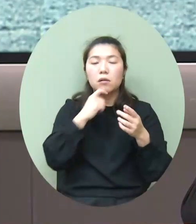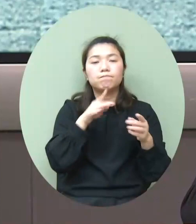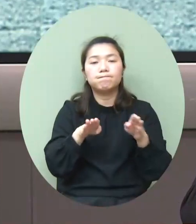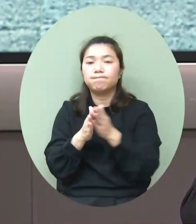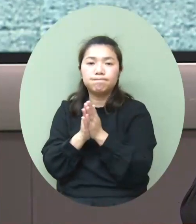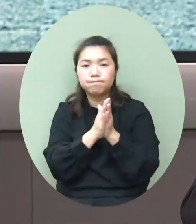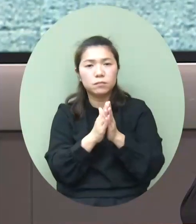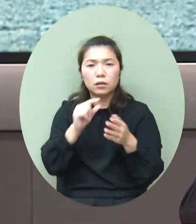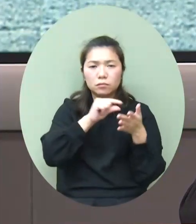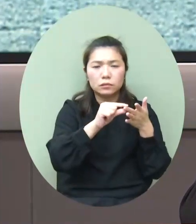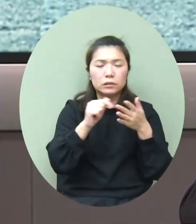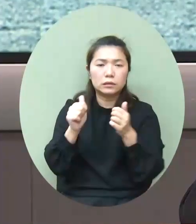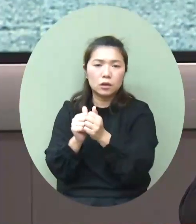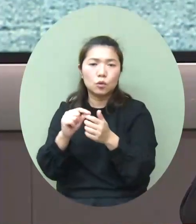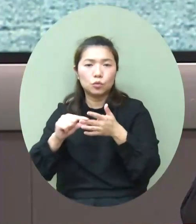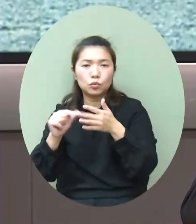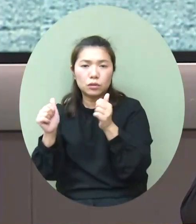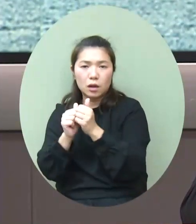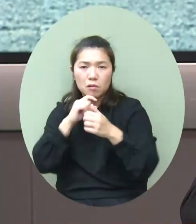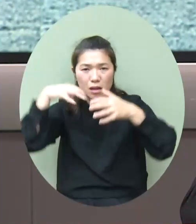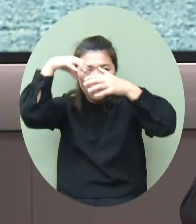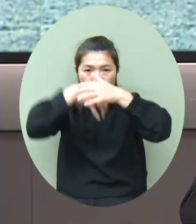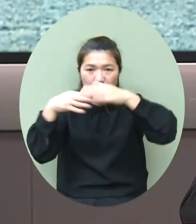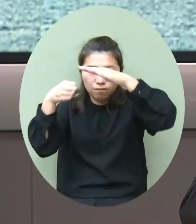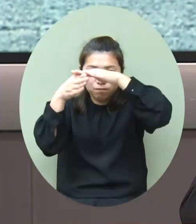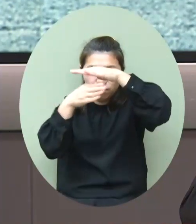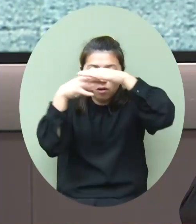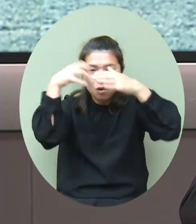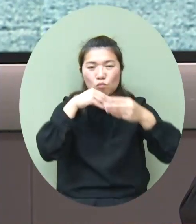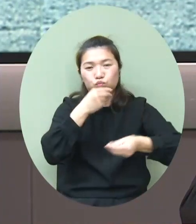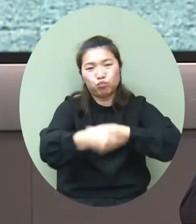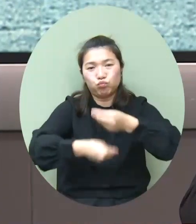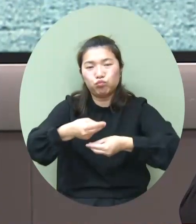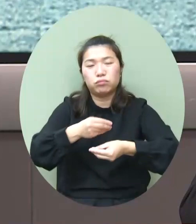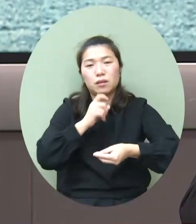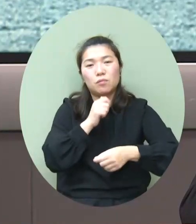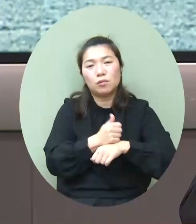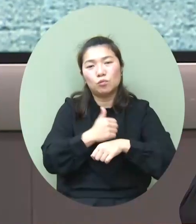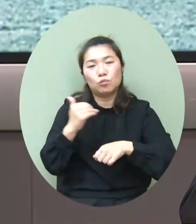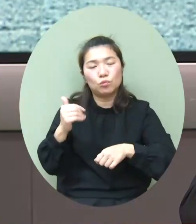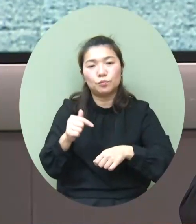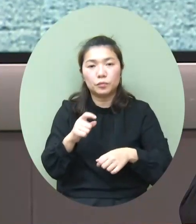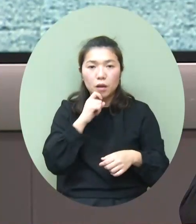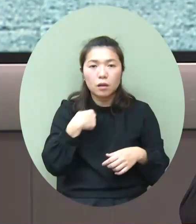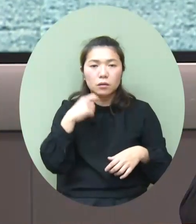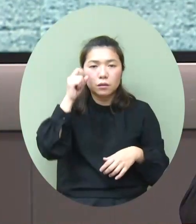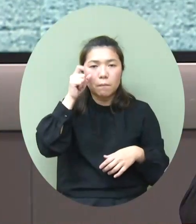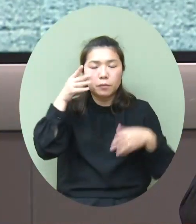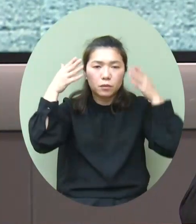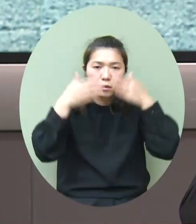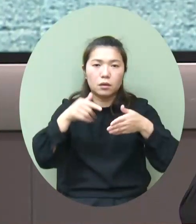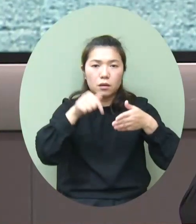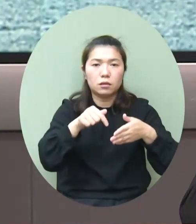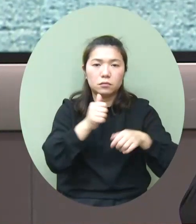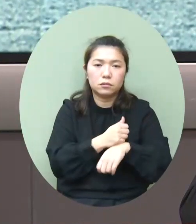过院友之间呢，在一个比较密闭的空间出现传播，所以我们是